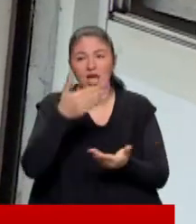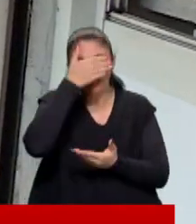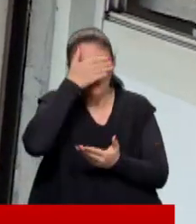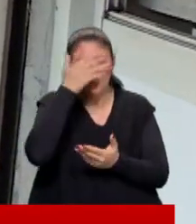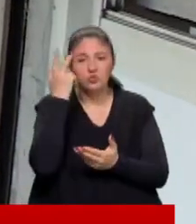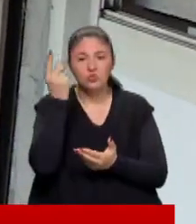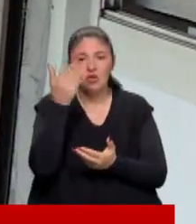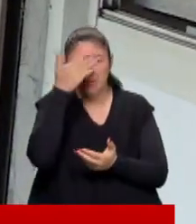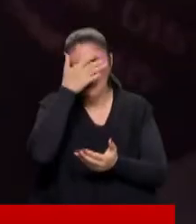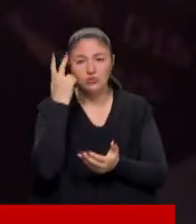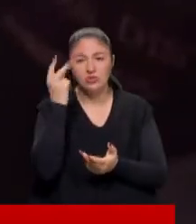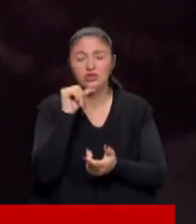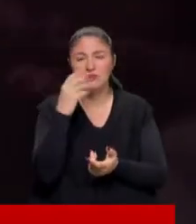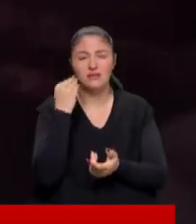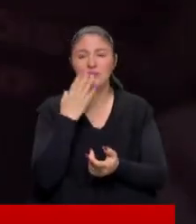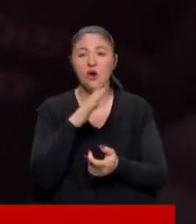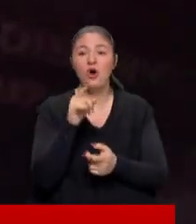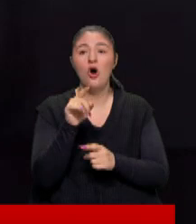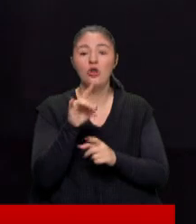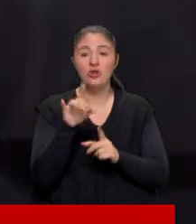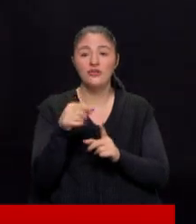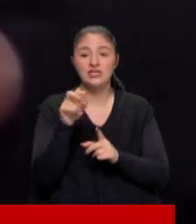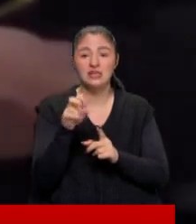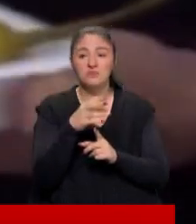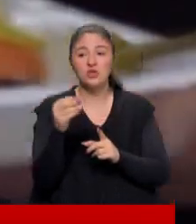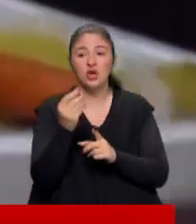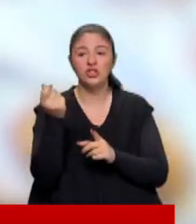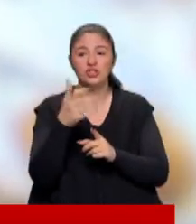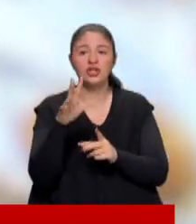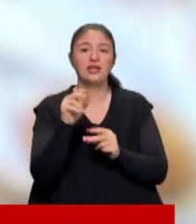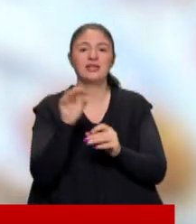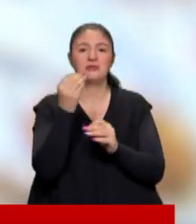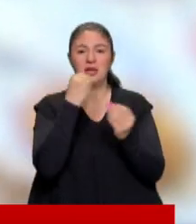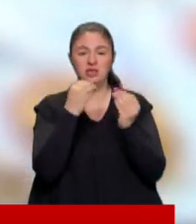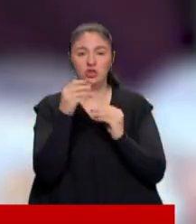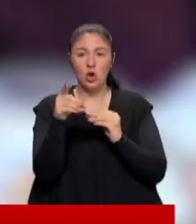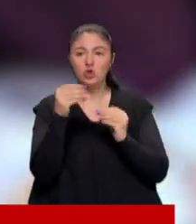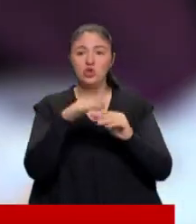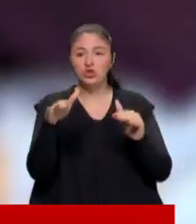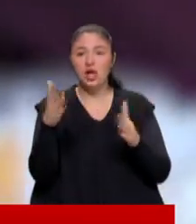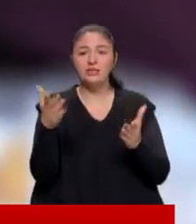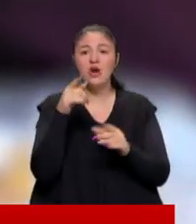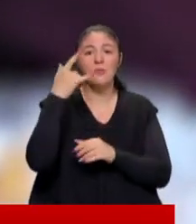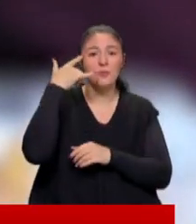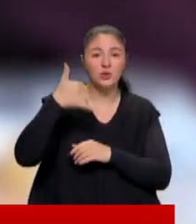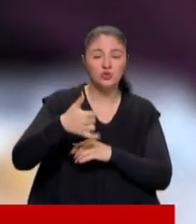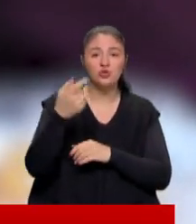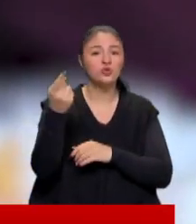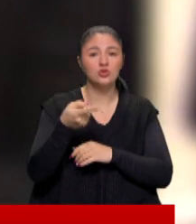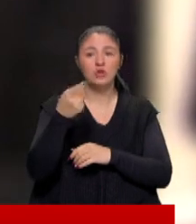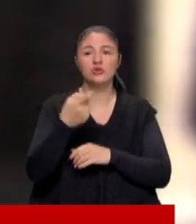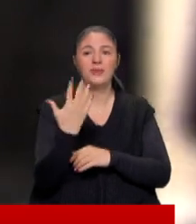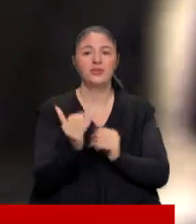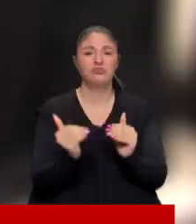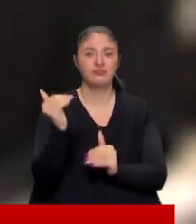ezberliyor, unutuyor, hiçbir anlamı yok. Türkiye'de 14,8 milyon kişi yetersiz besleniyor. Çocuklarda bodurluk oranı